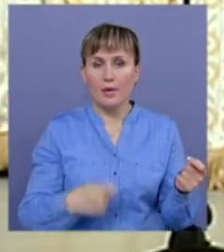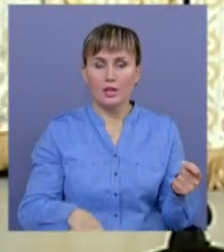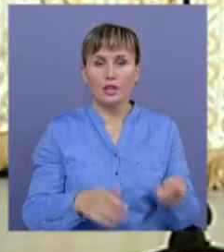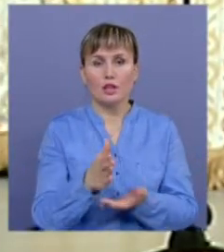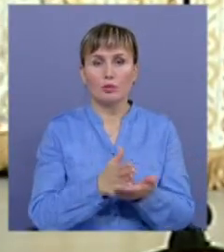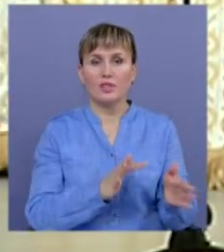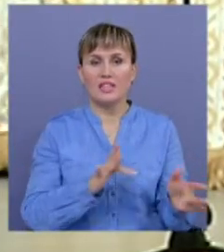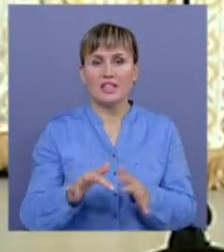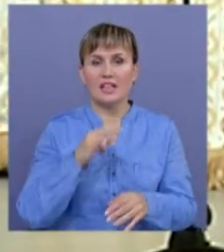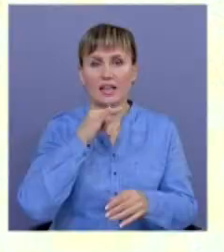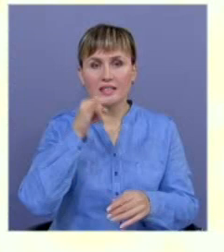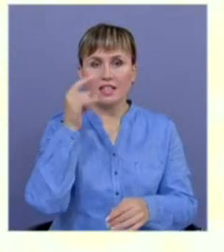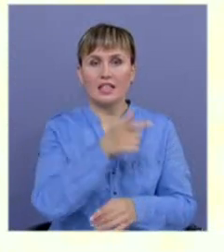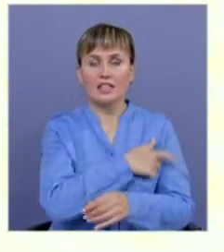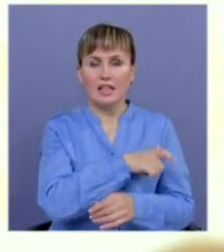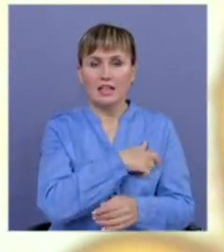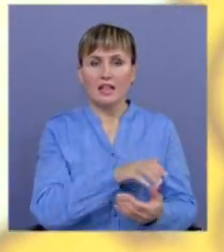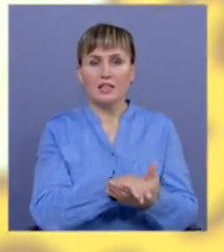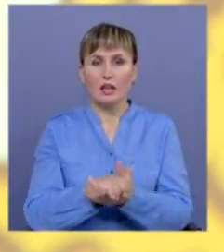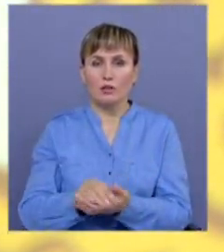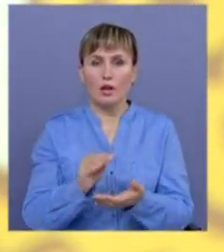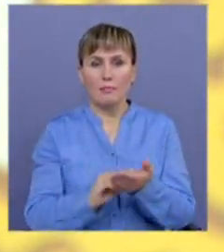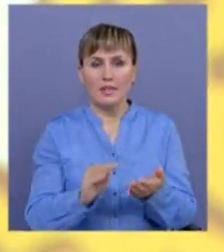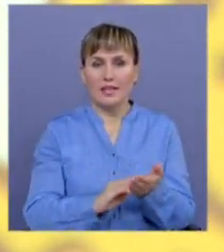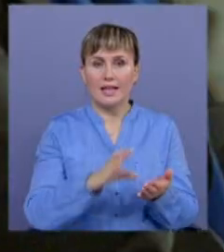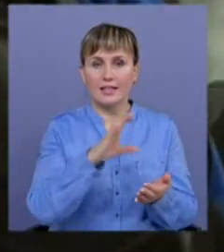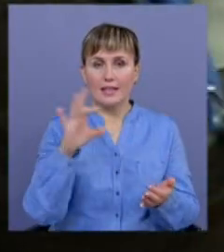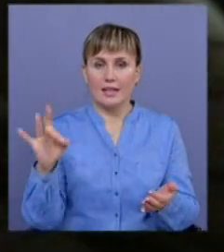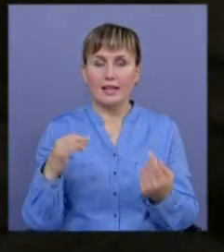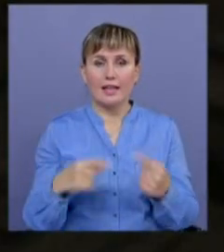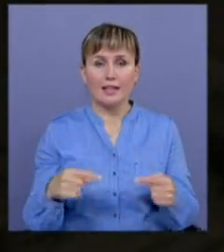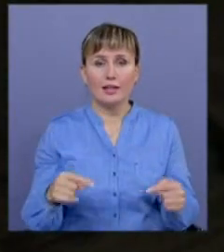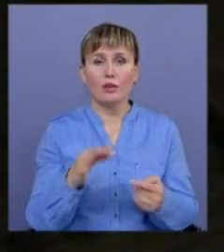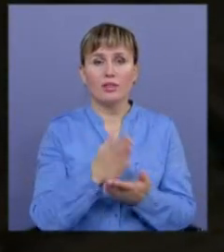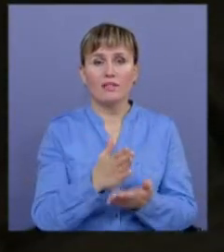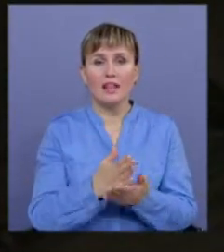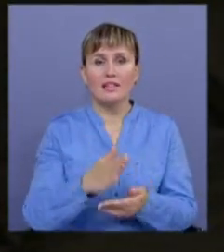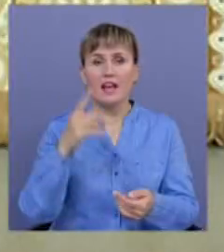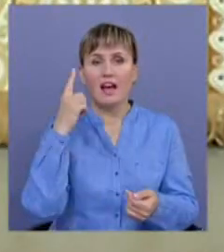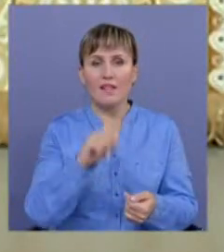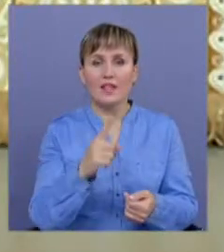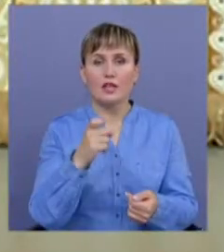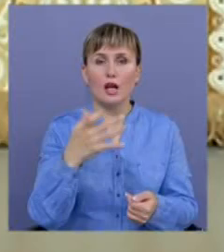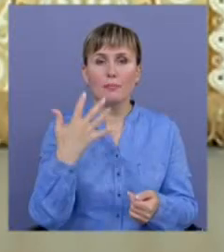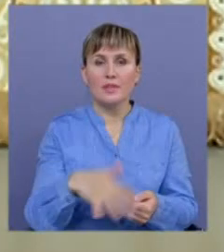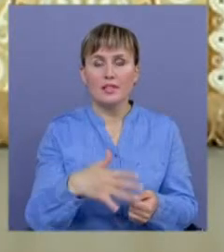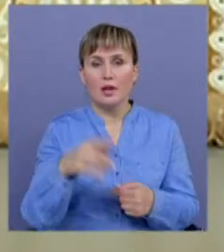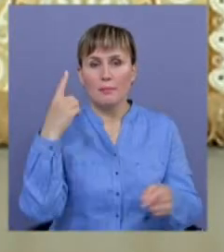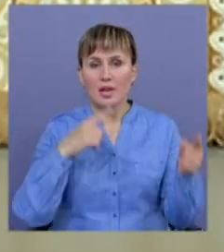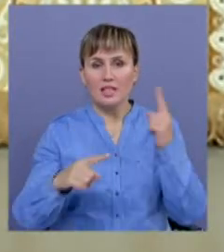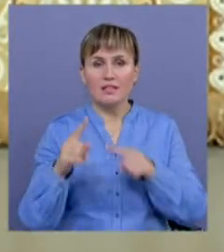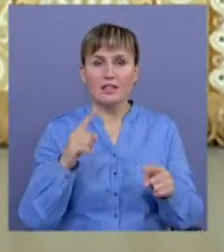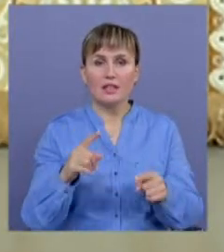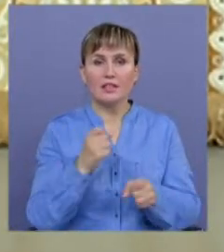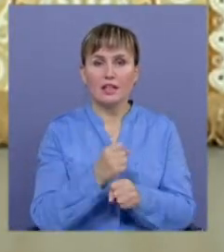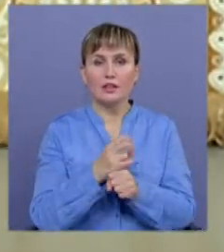заслуженный деятель Казахстана, член Союза писателей СССР и Союза композиторов. Он является автором 150 произведений, положенных на